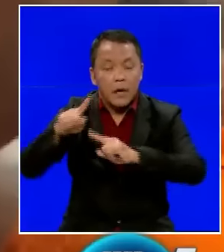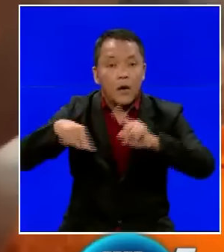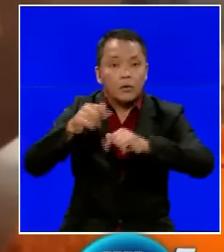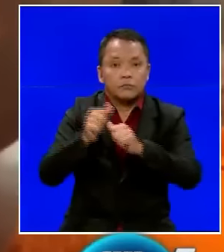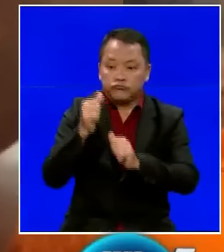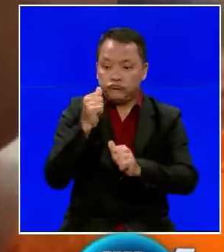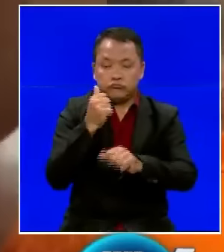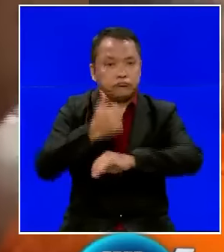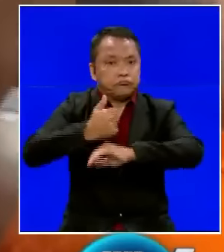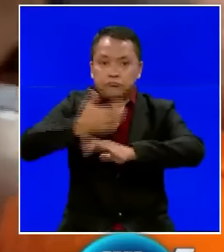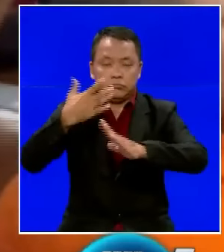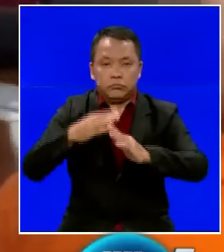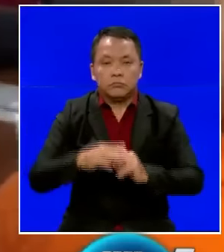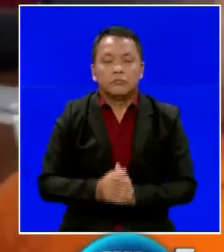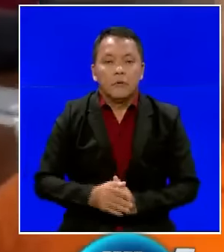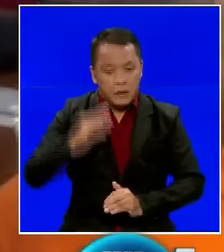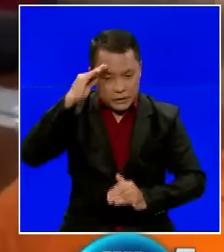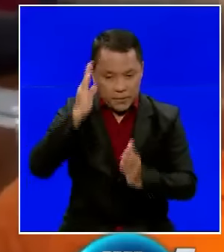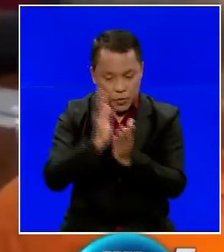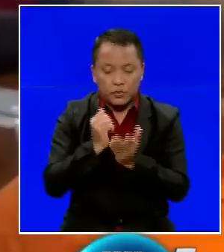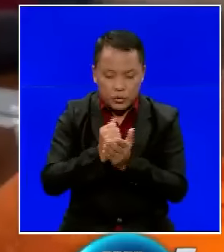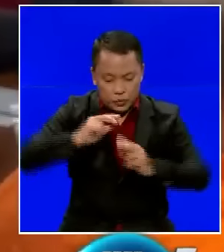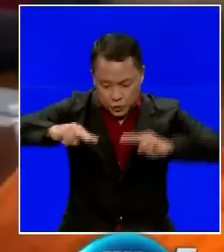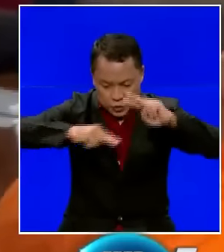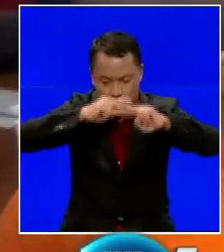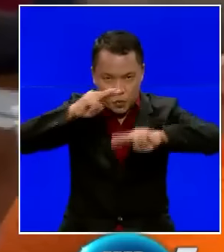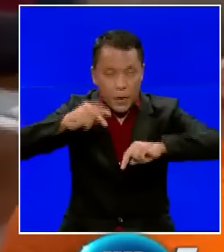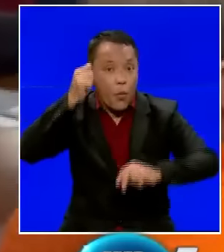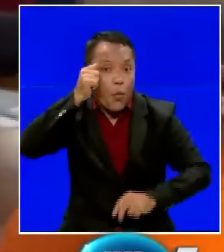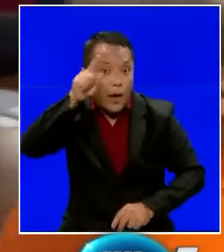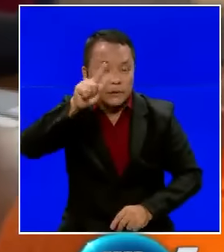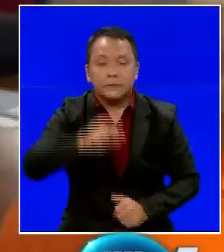ครมีอิทธิพลมากไปกว่าตำรวจนะครับก็จะอยู่ในการควบคุมของตำรวจ1คืนครับ ค่ะ